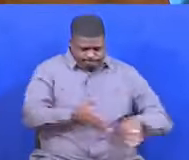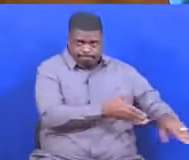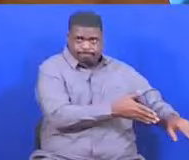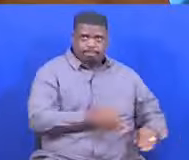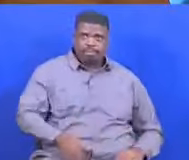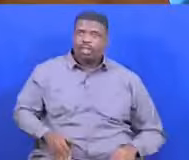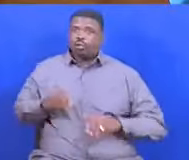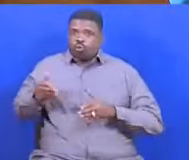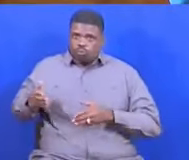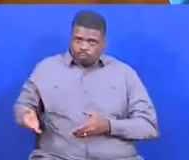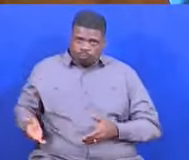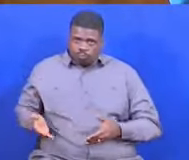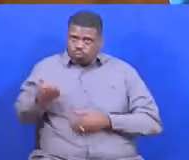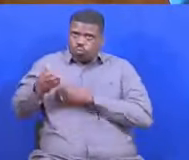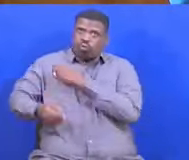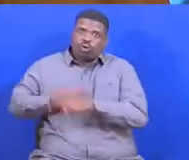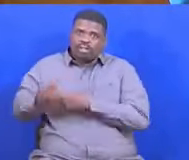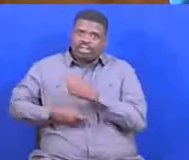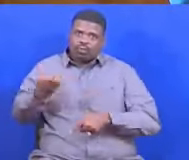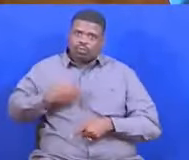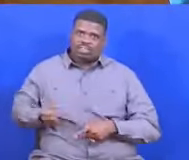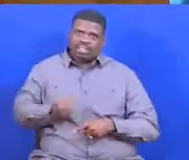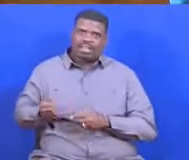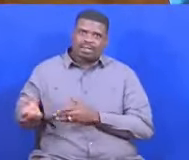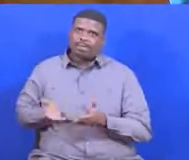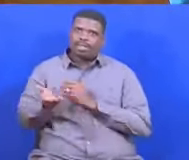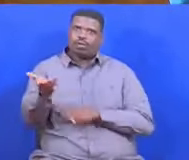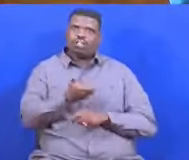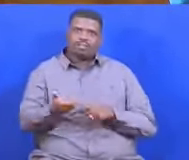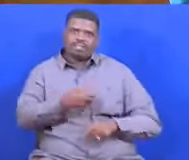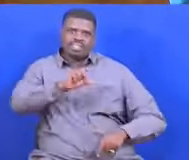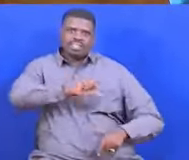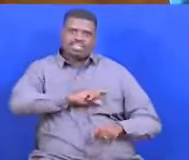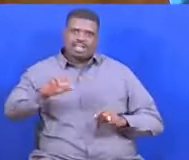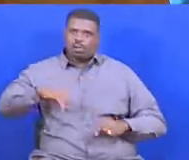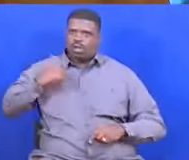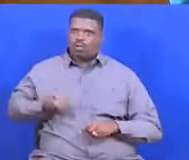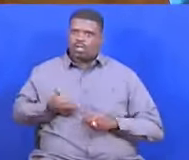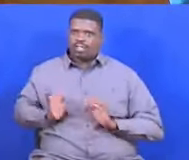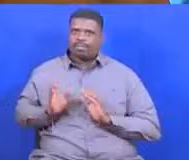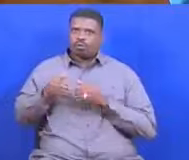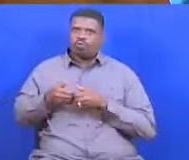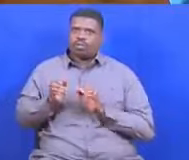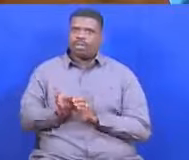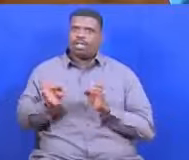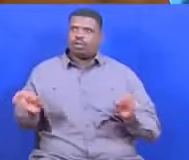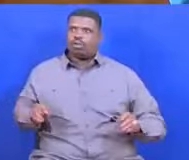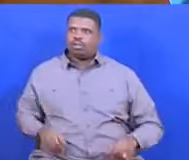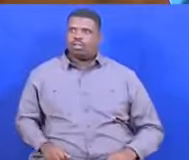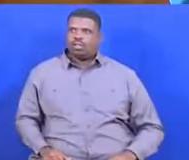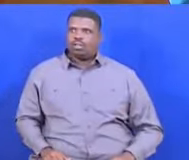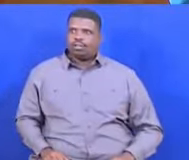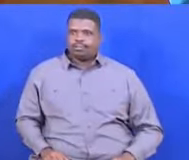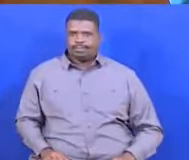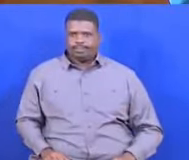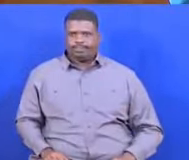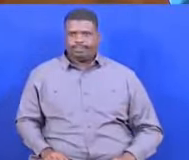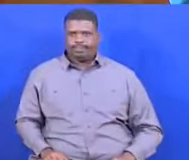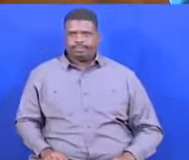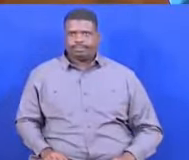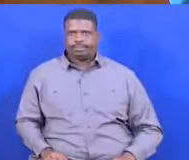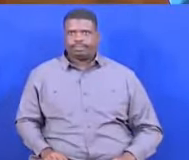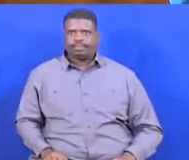Wizara ya Maendeleo ya Jamii, Jinsia, Wanawake na Makundi Maalum. Mheshimiwa Tamima Haji